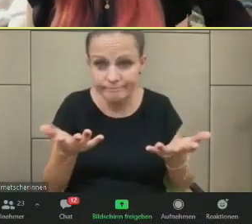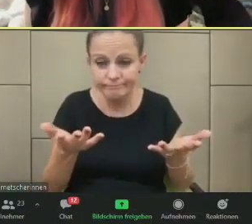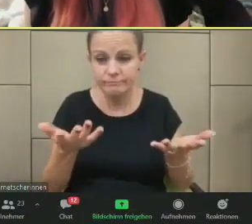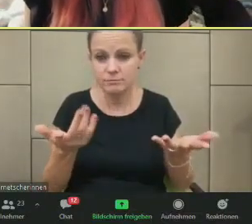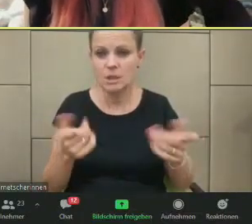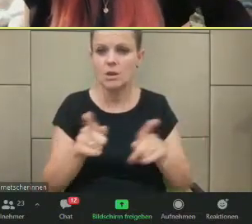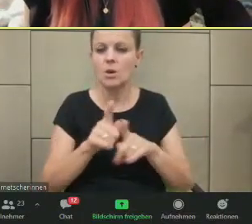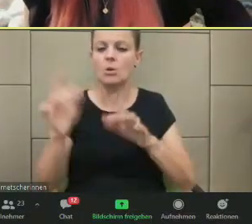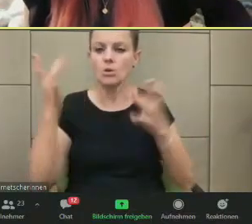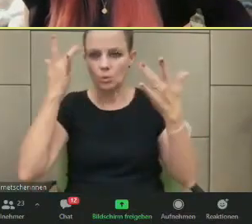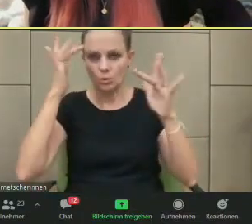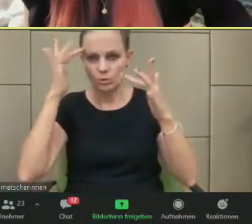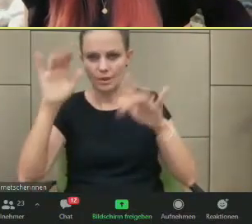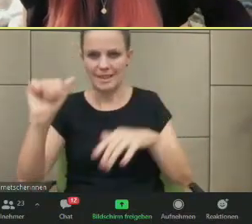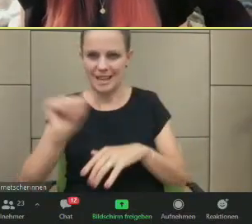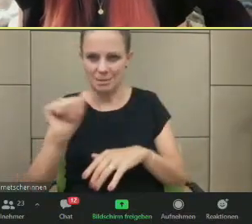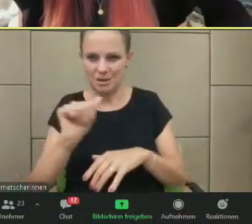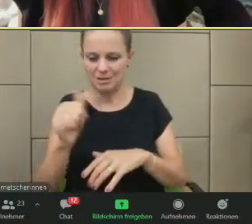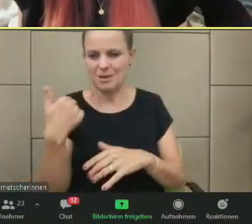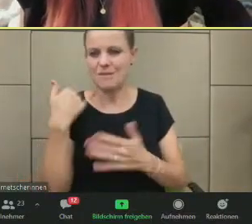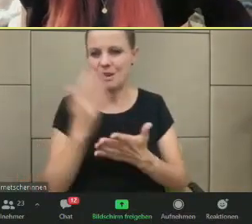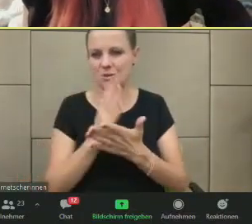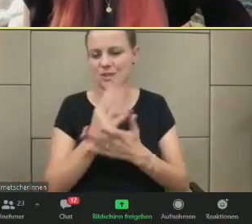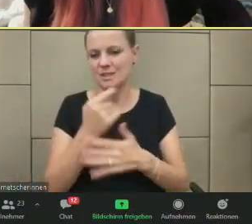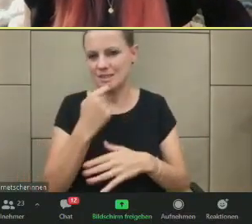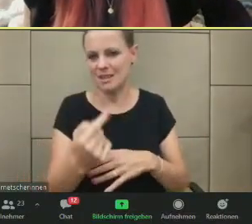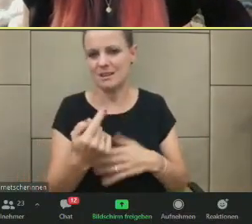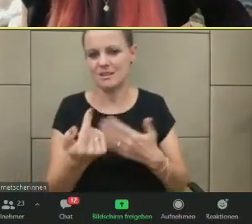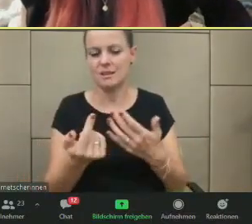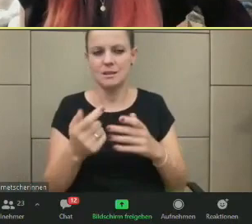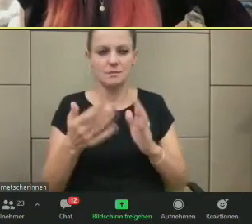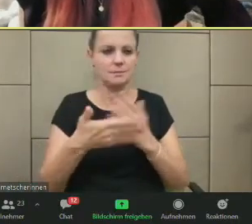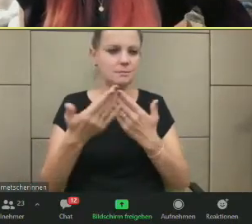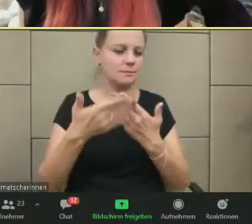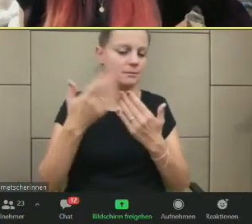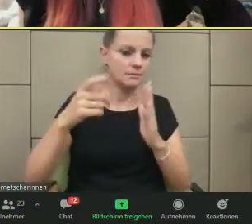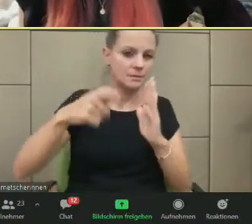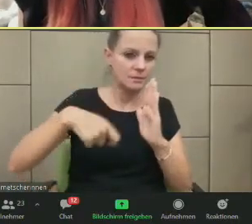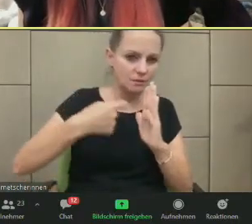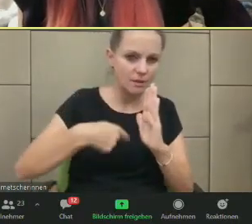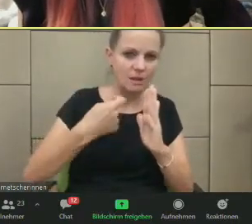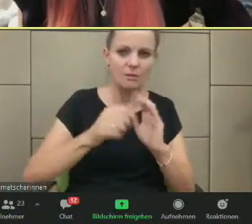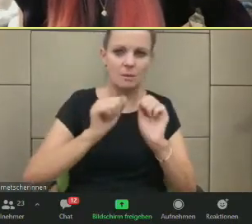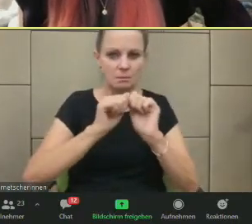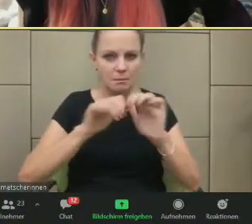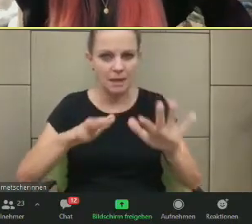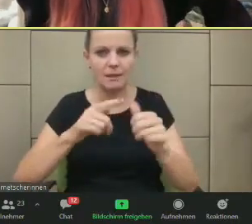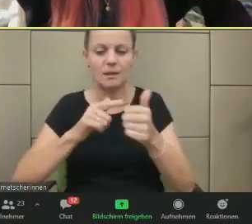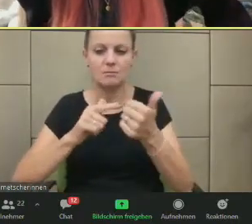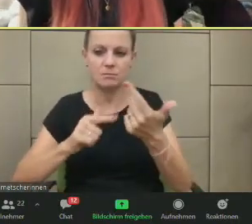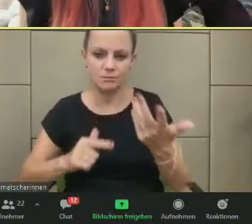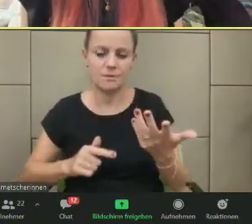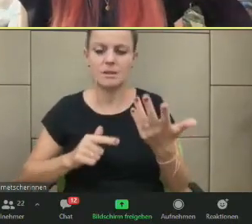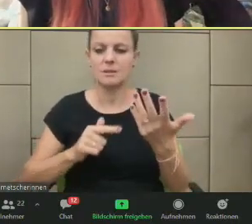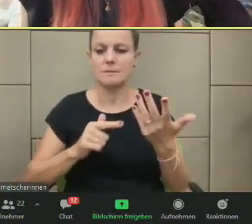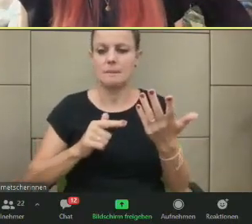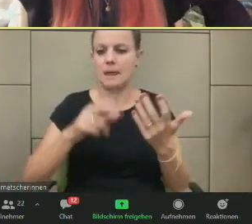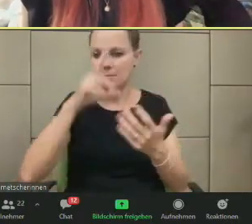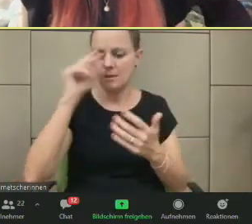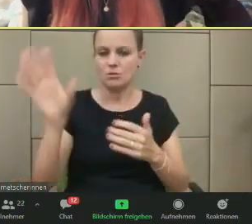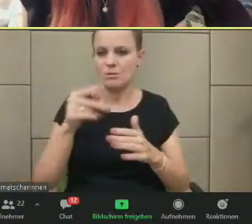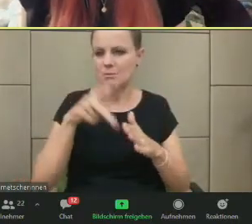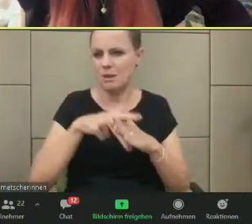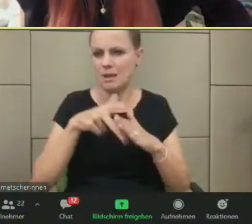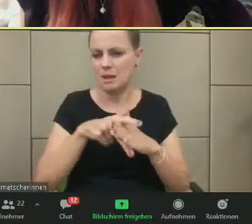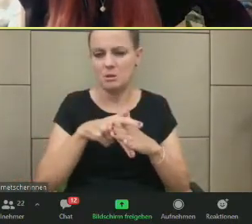kulturelle Ableismus, wie wir auch eben schon angesprochen haben, dass in Filmen, Medien und so weiter, Menschen mit Behinderung oft